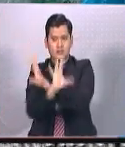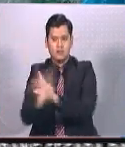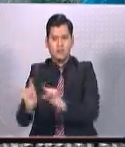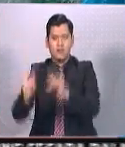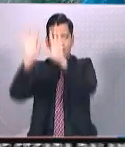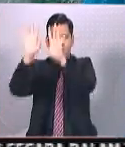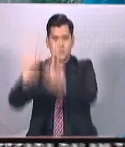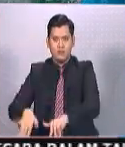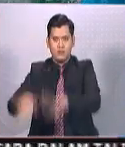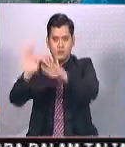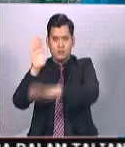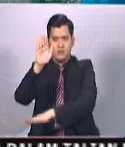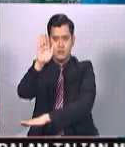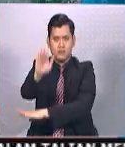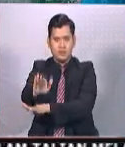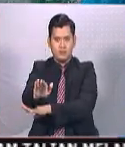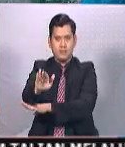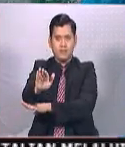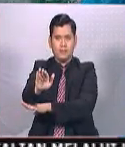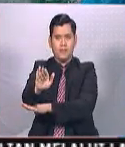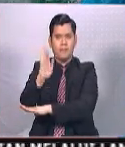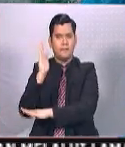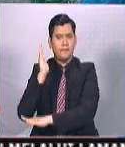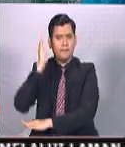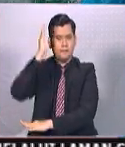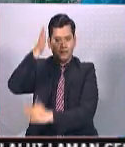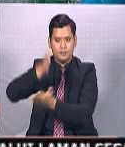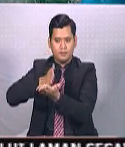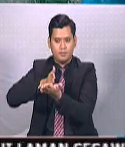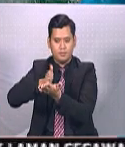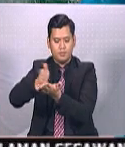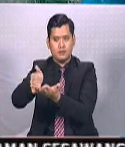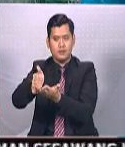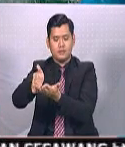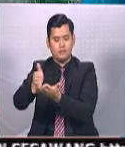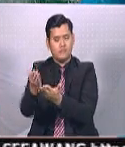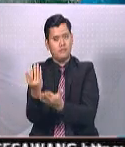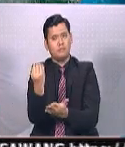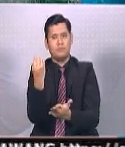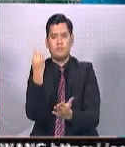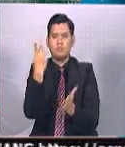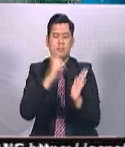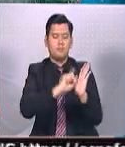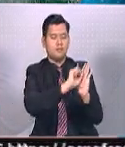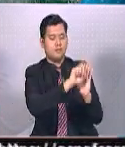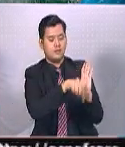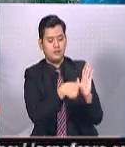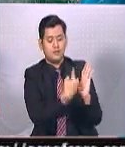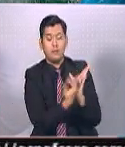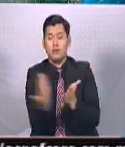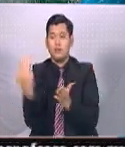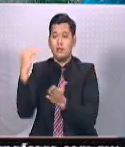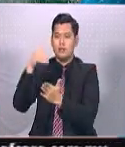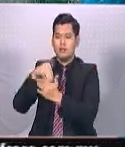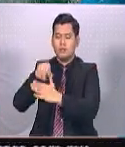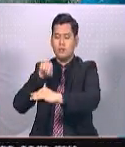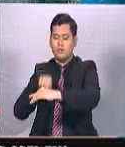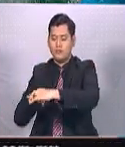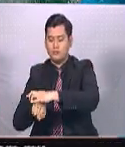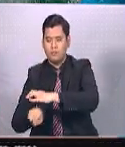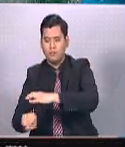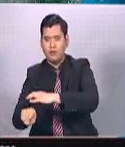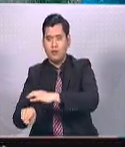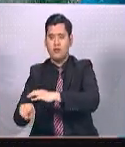hanya berlaku pada sebelah petang dijauhkan akan bertulisan untuk tempoh beberapa jam lagi utamanya untuk bahagian pedalaman Sabah